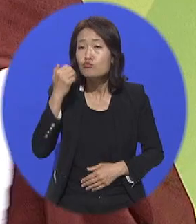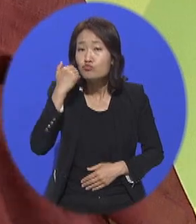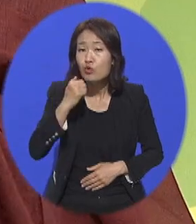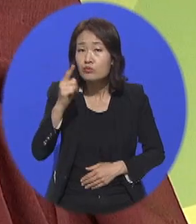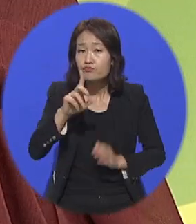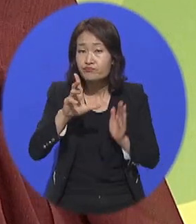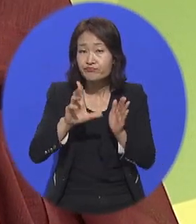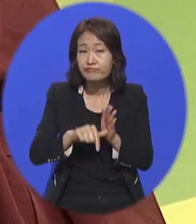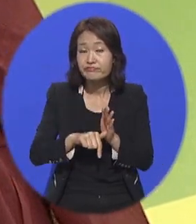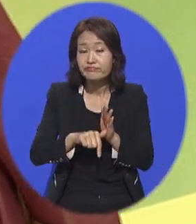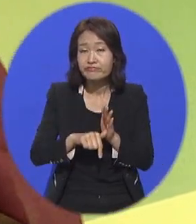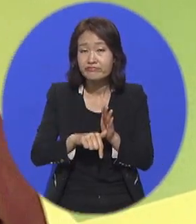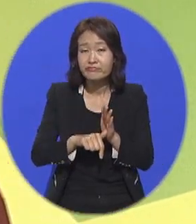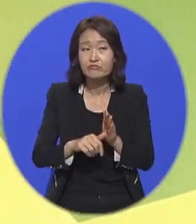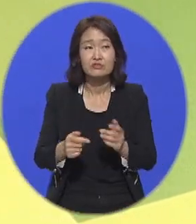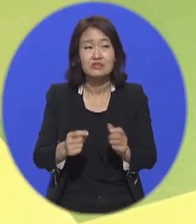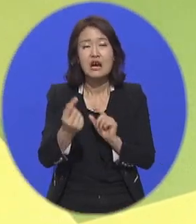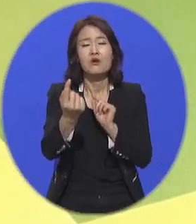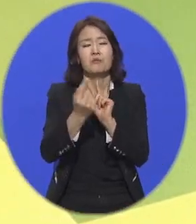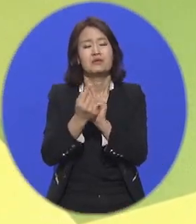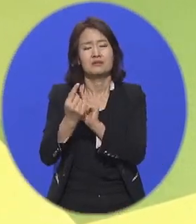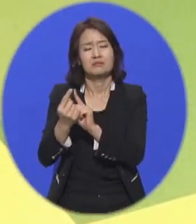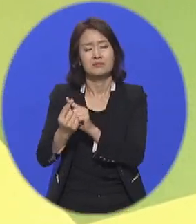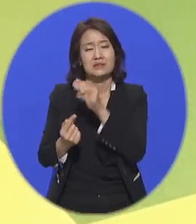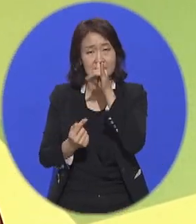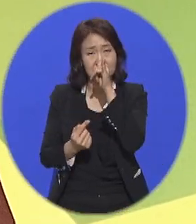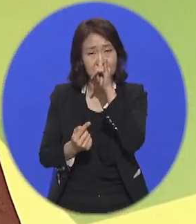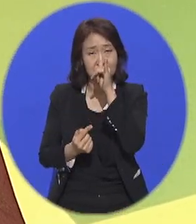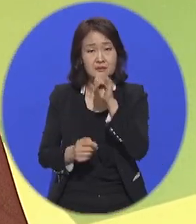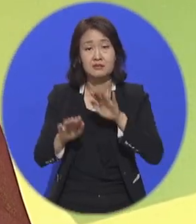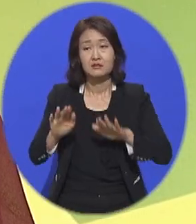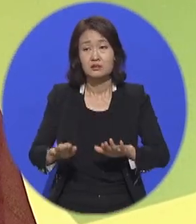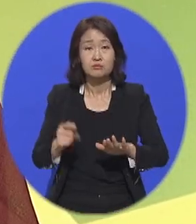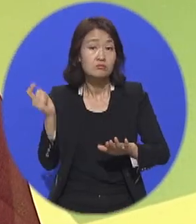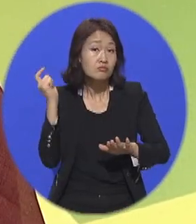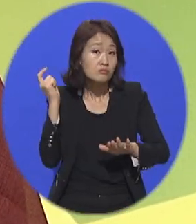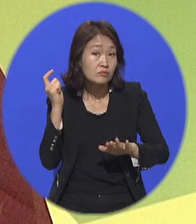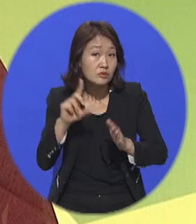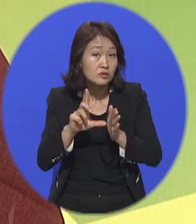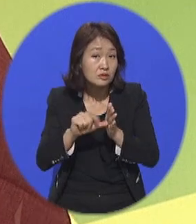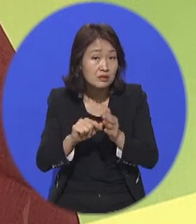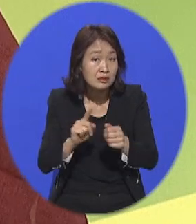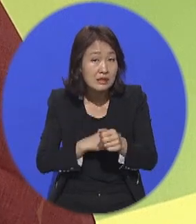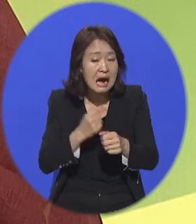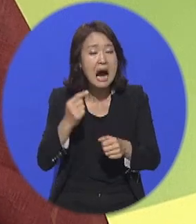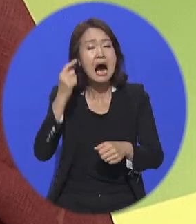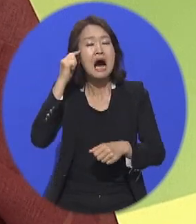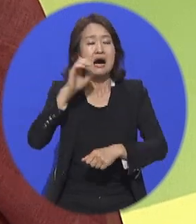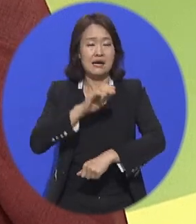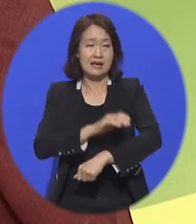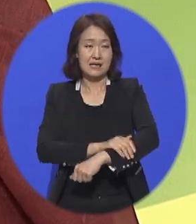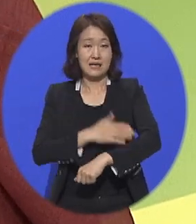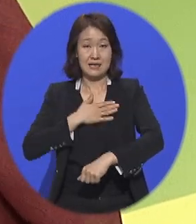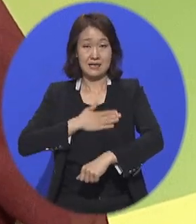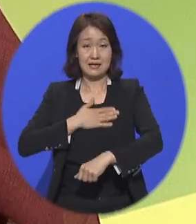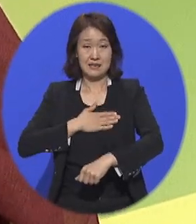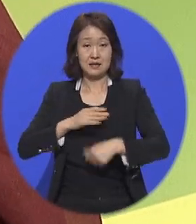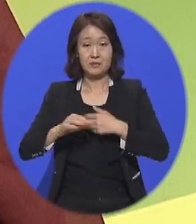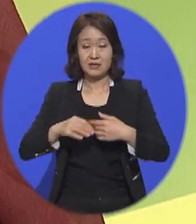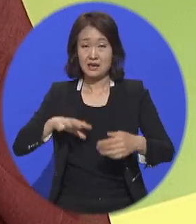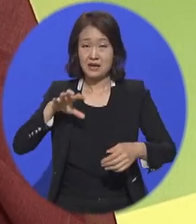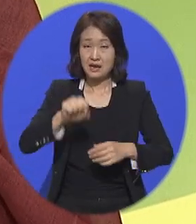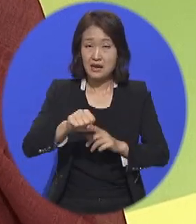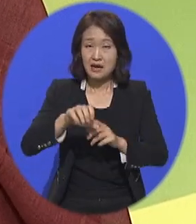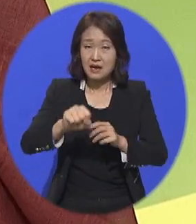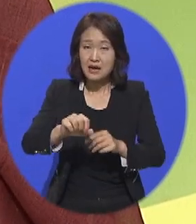어느 때에 이제 다 닥쳐옵니다. 그 이것을 지금 이야기 듣는 순간 지혜로 받아들이면은 내가 잡아야 될